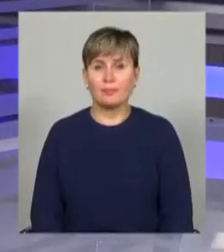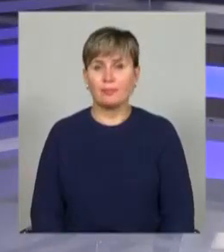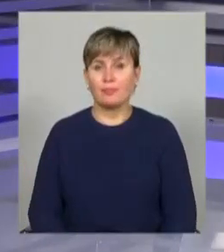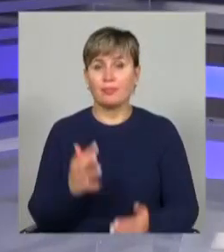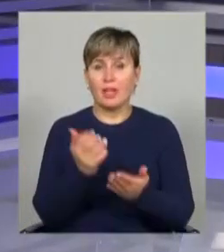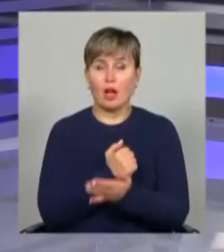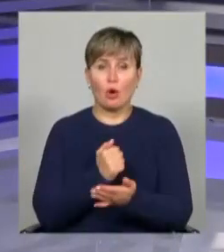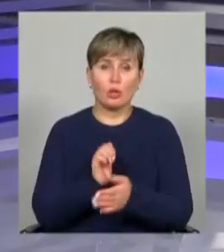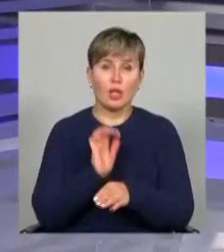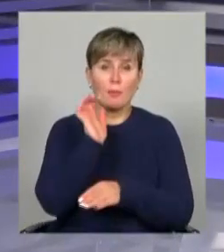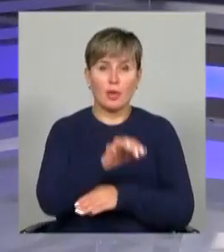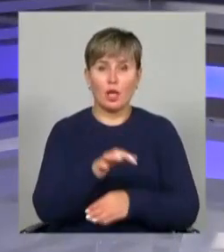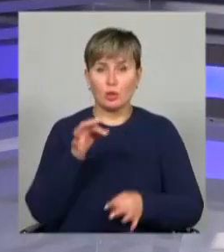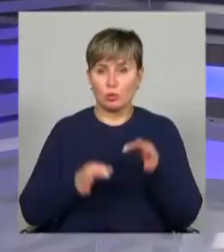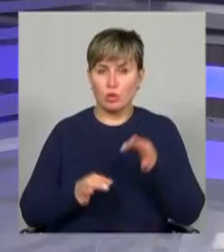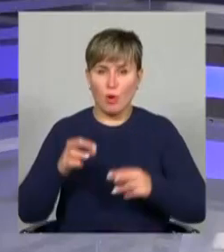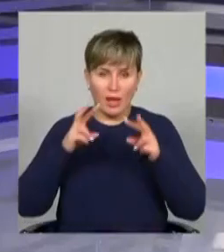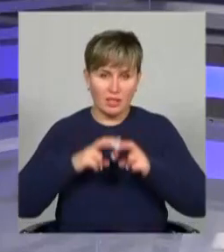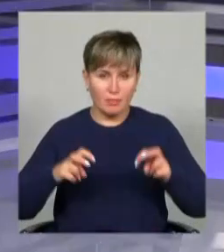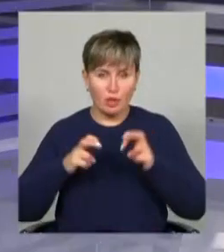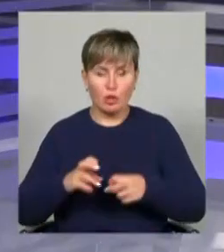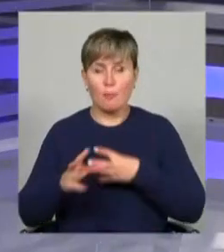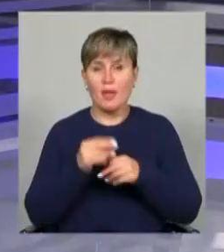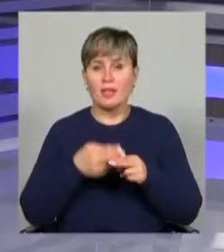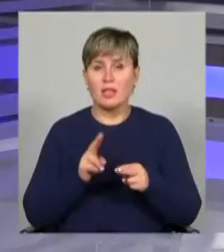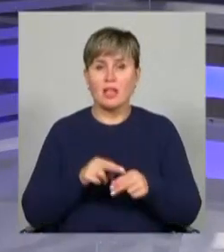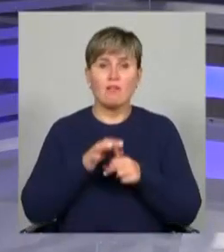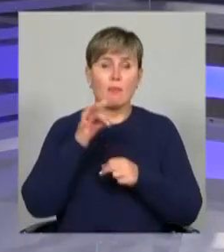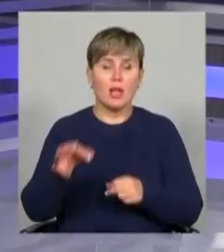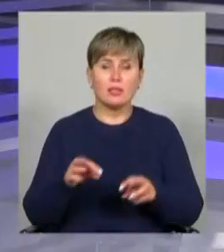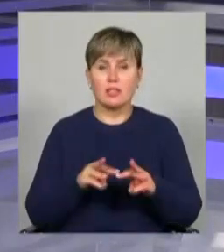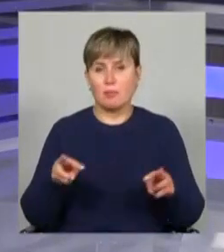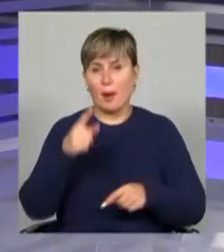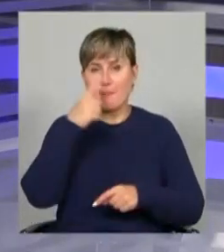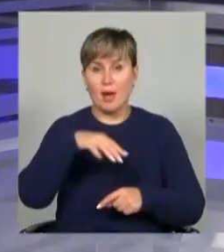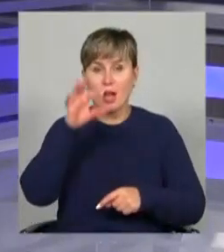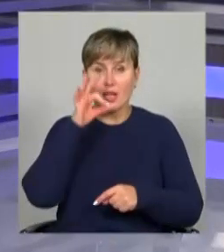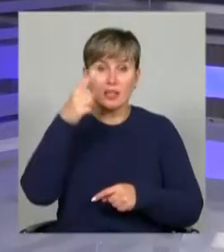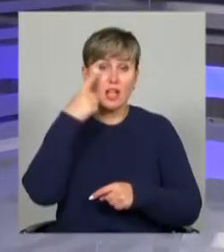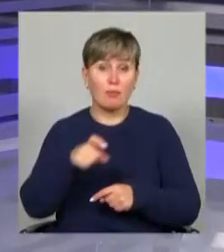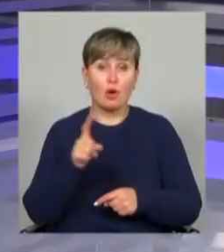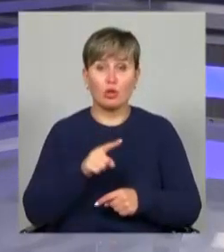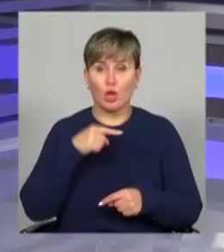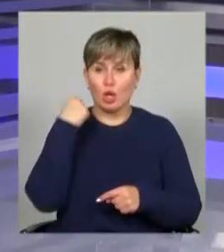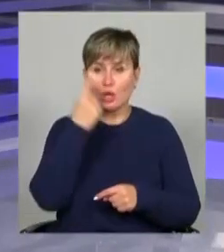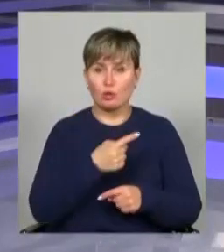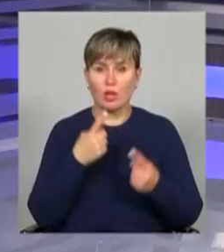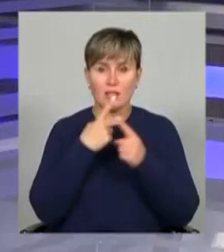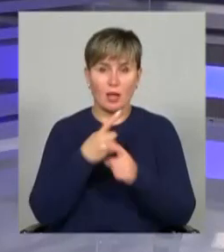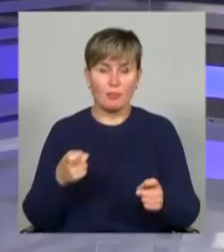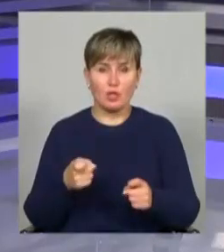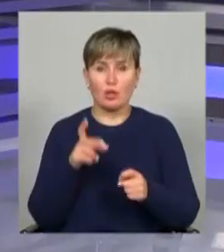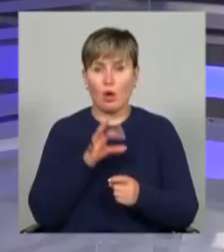Находки направлены на судебно-баллистическую экспертизу. Вместе с тем в областном департаменте полиции напомнили, что лицо, сообщившее